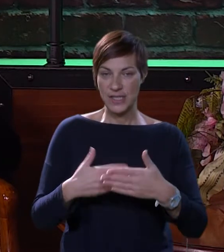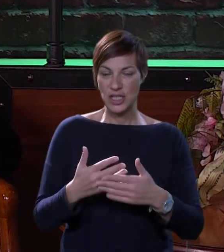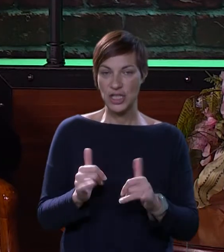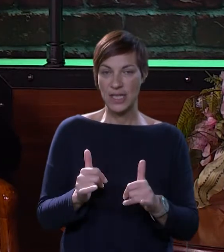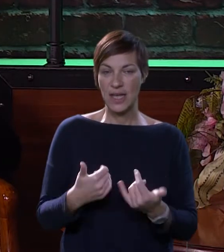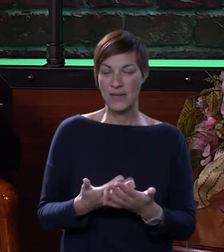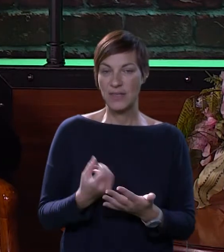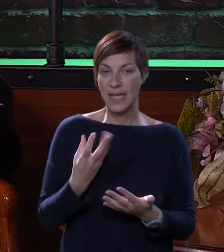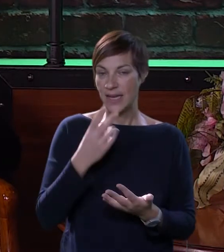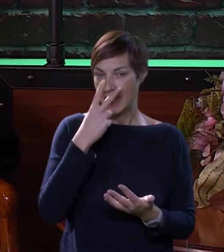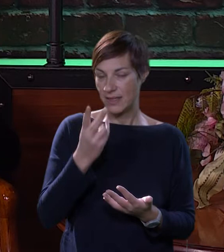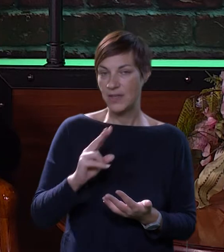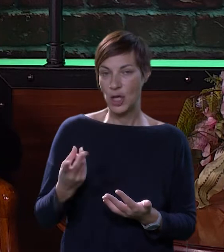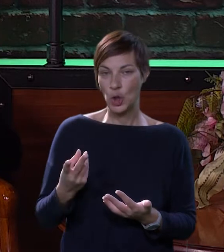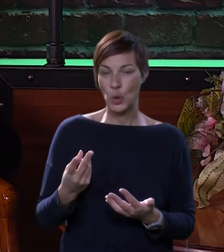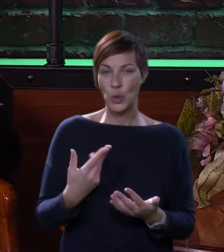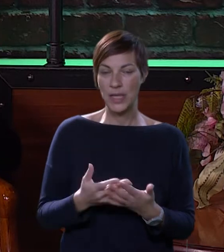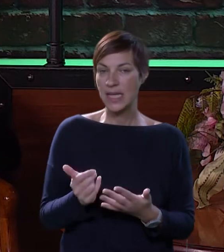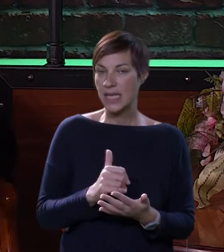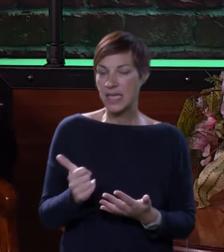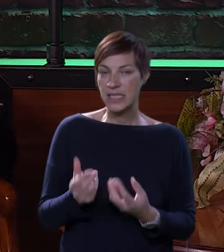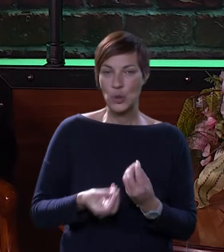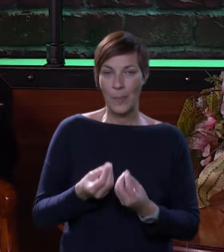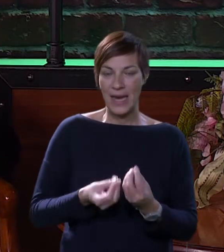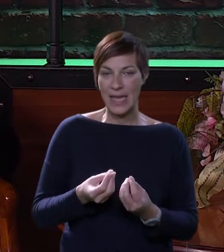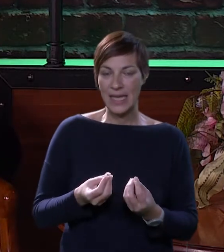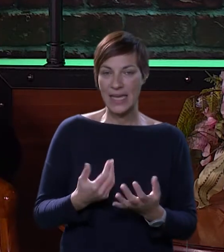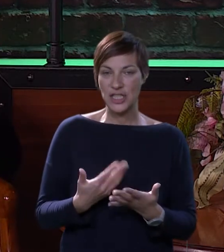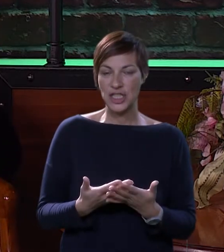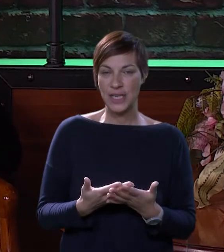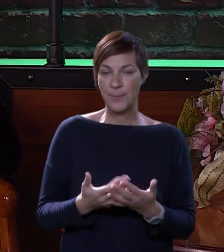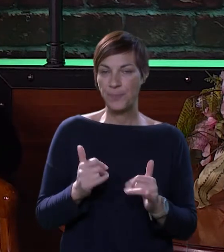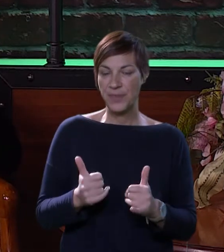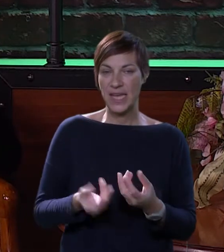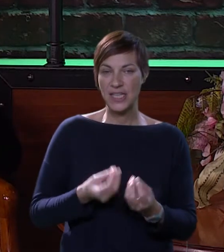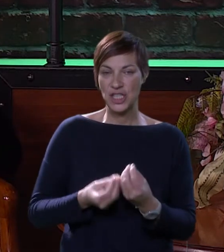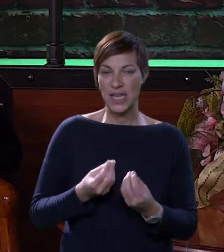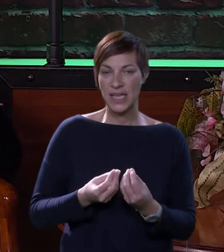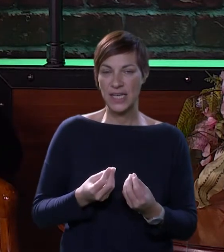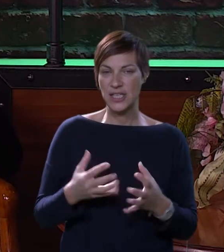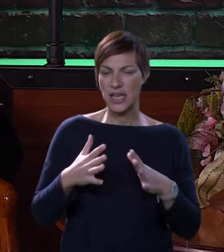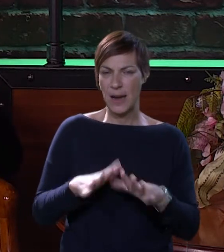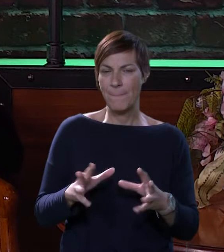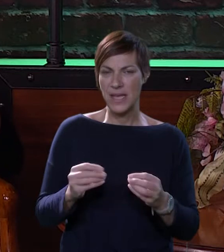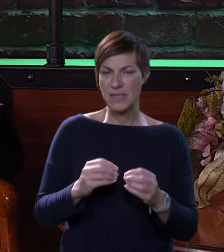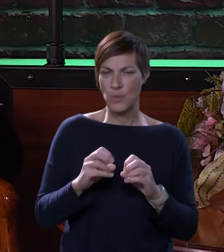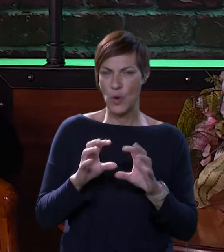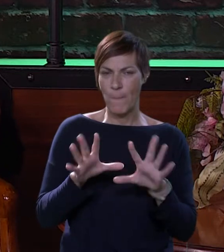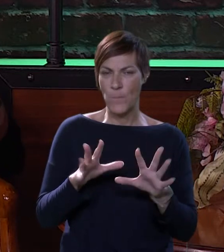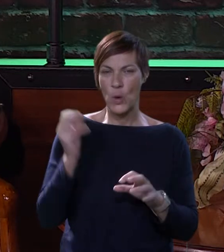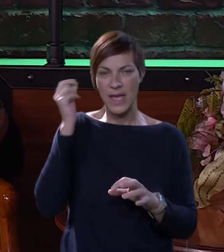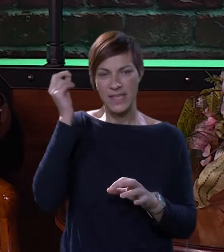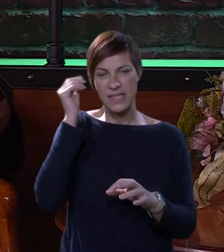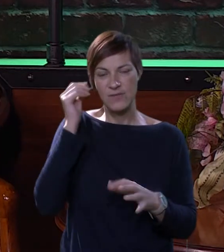složiti. Naravno da oni nekad vide od drugih super neke igračke, današnje igračke su često nabijene sa puno boja,